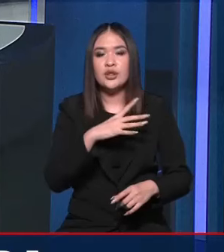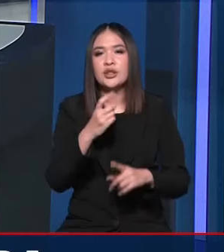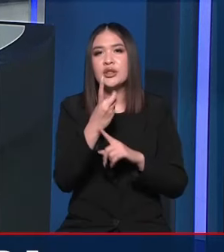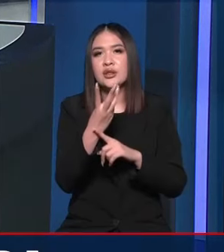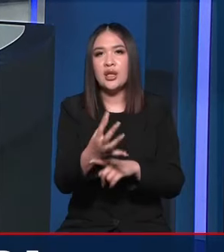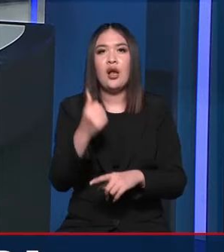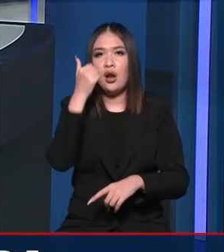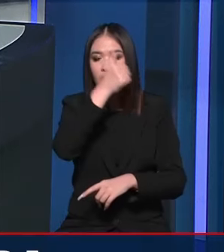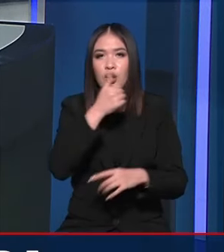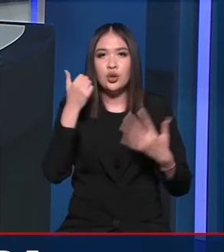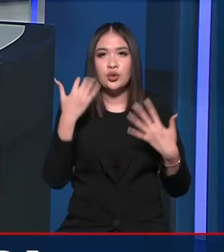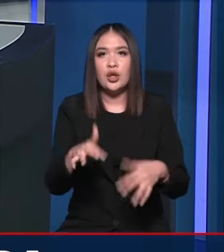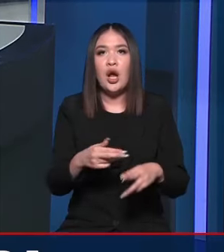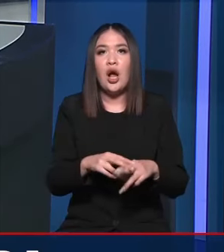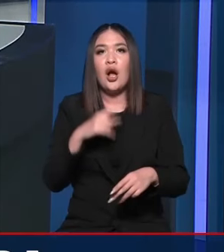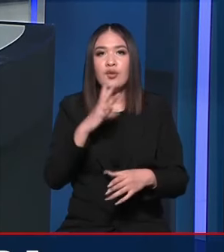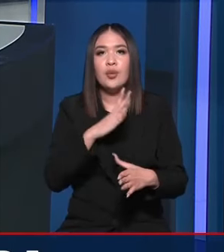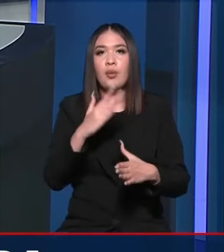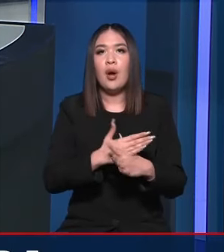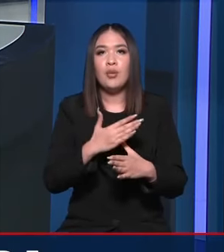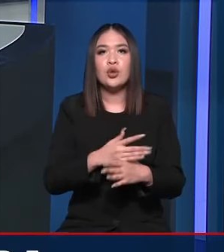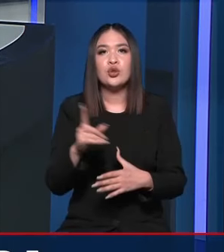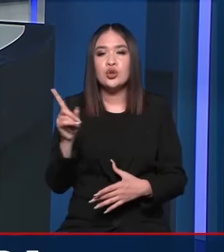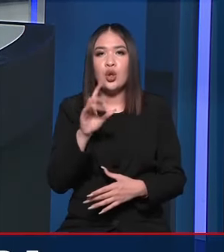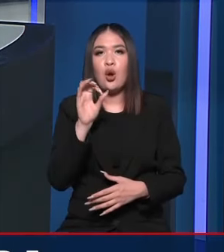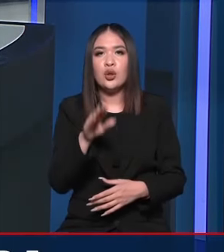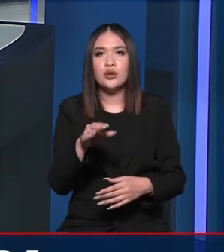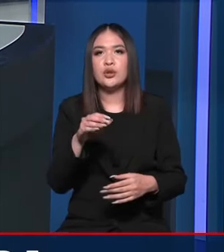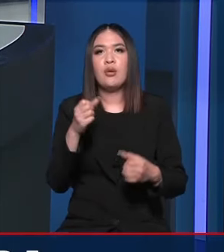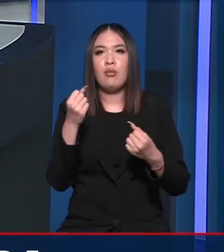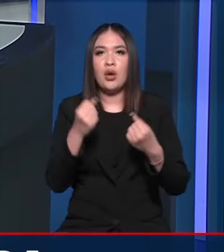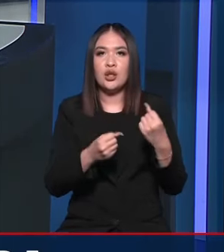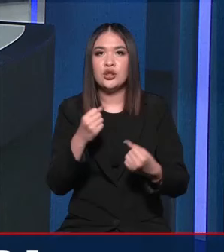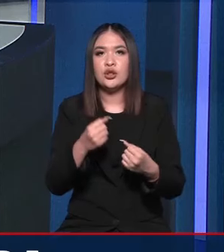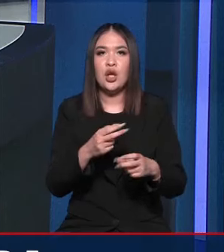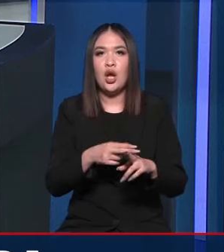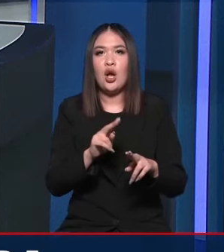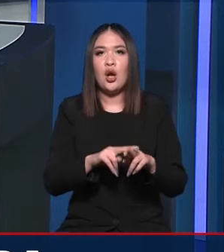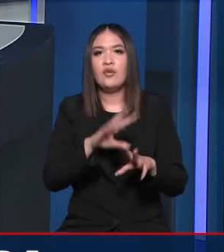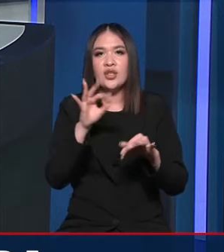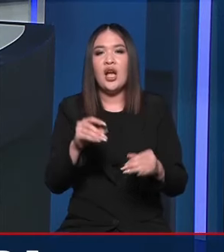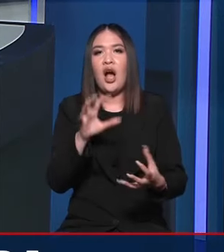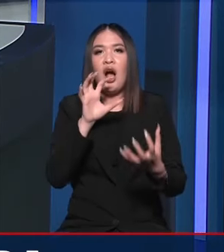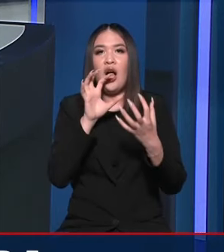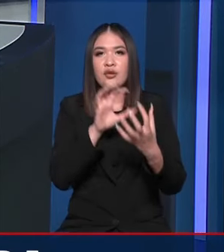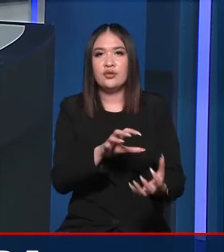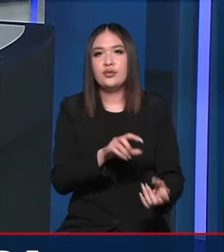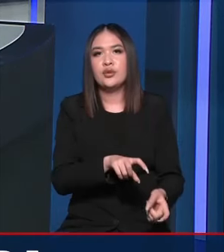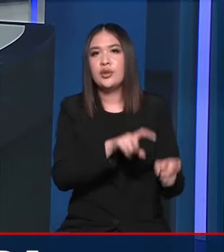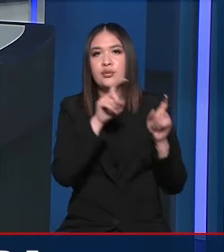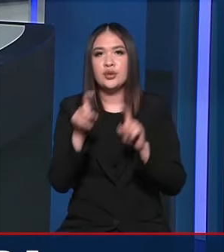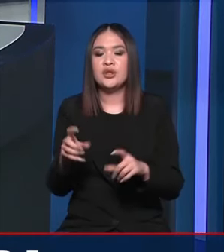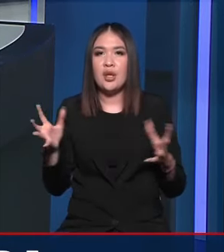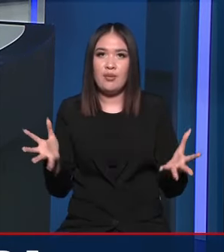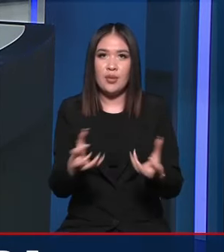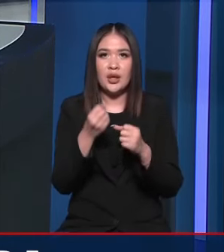лет. Чиновники уверены, что это помогает разгружать город от транспорта. Астанчане якобы активнее пересаживаются на автобусы. Спасает